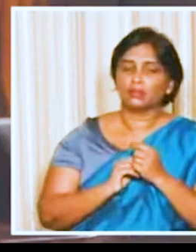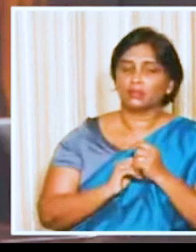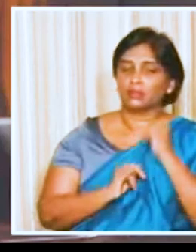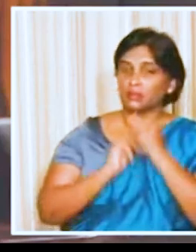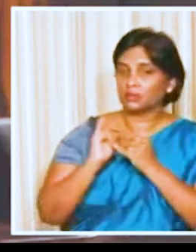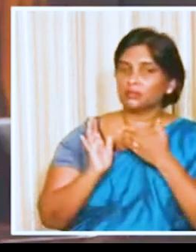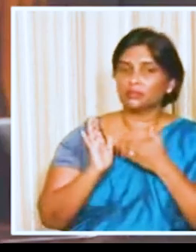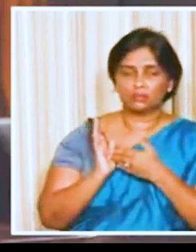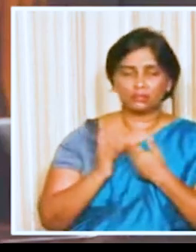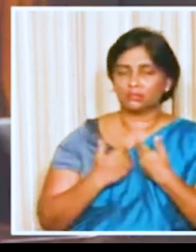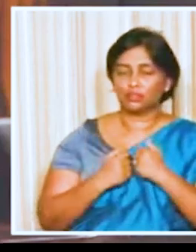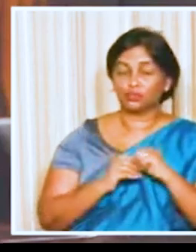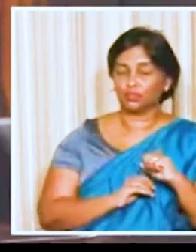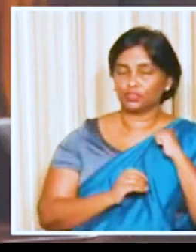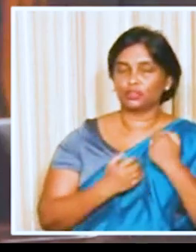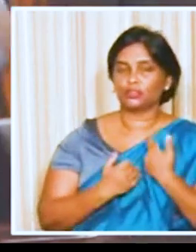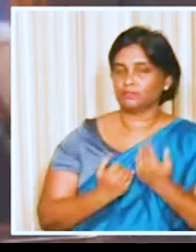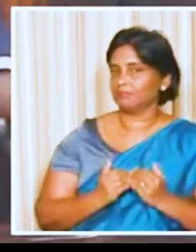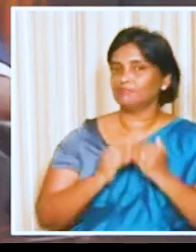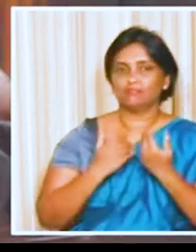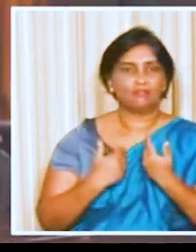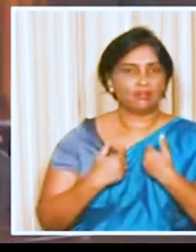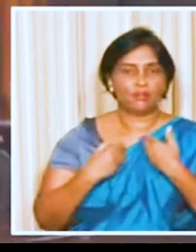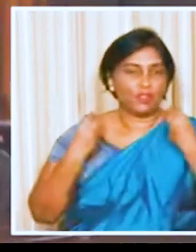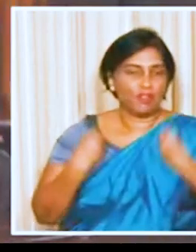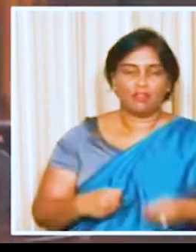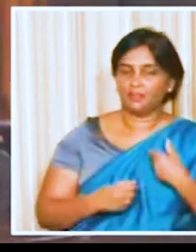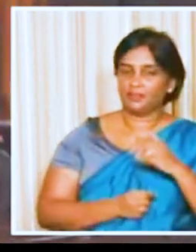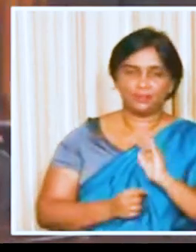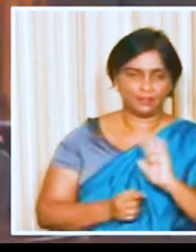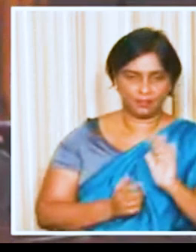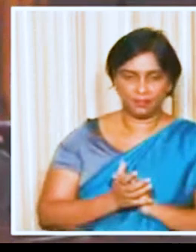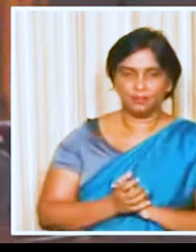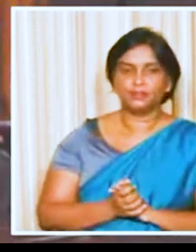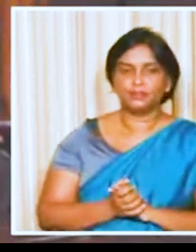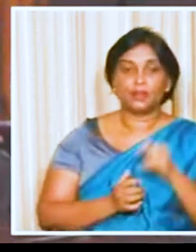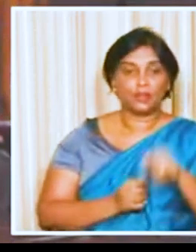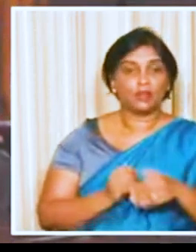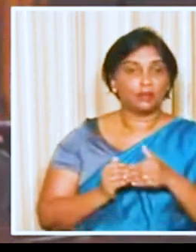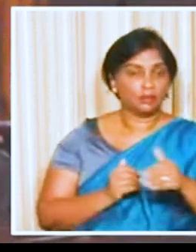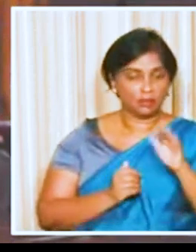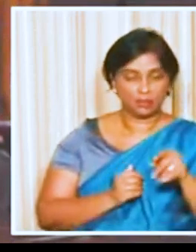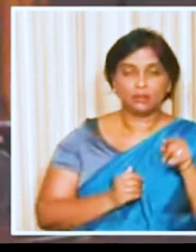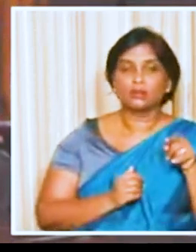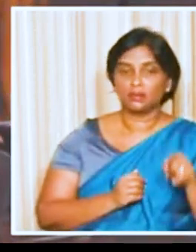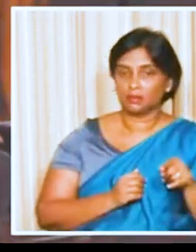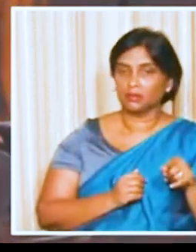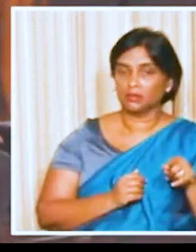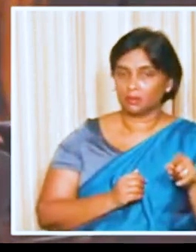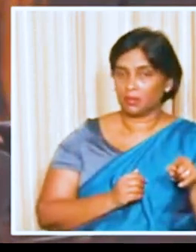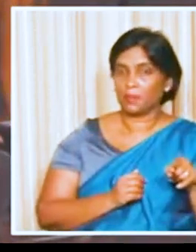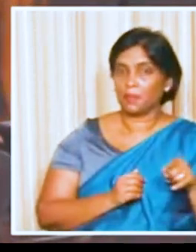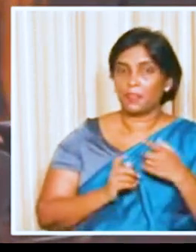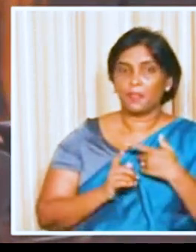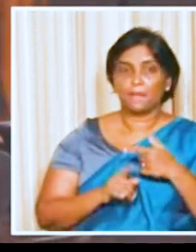சொல்ல போகணும். அதே போல தான் இன்று மிக முக்கியமான இந்த ஊடக அமைச்சிலே பற்றி பேசும் பொழுது இன்று வடக்கு கிழக்கிலே இருக்கும் ஊடகவியலாளர்